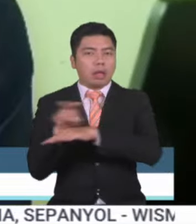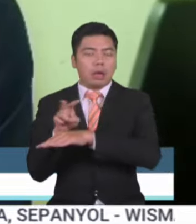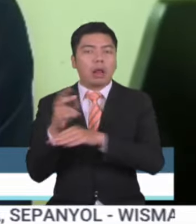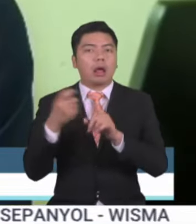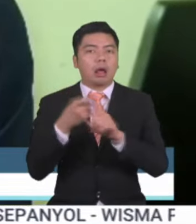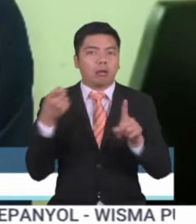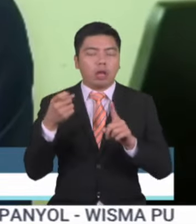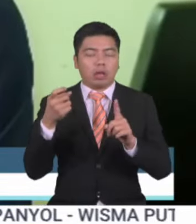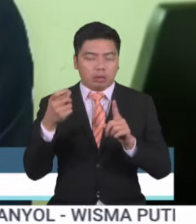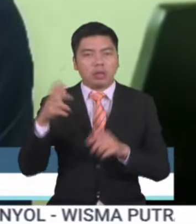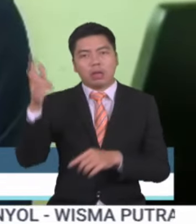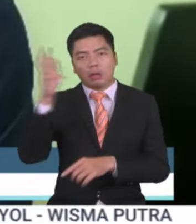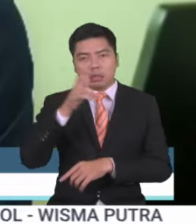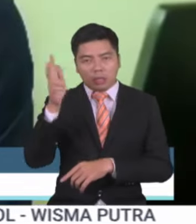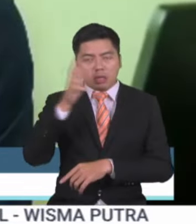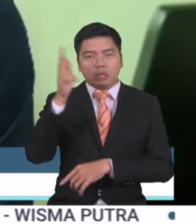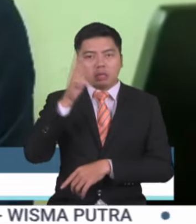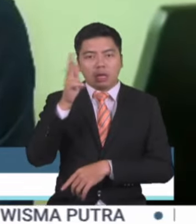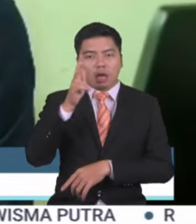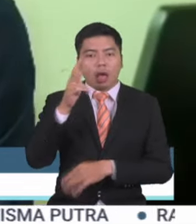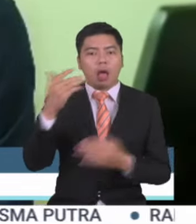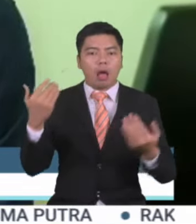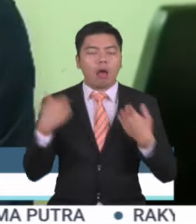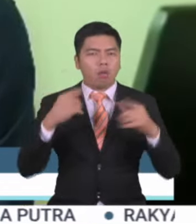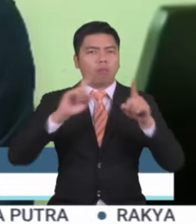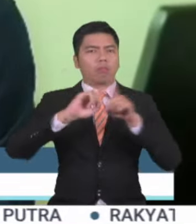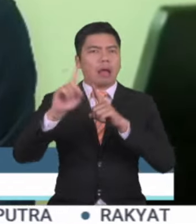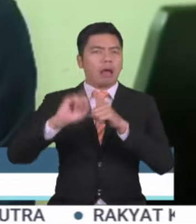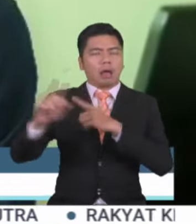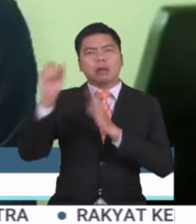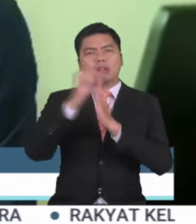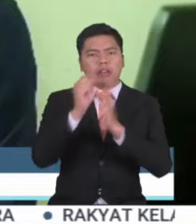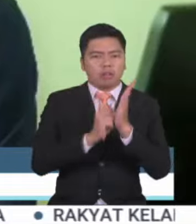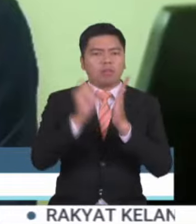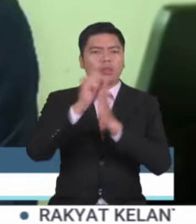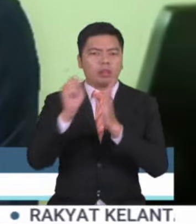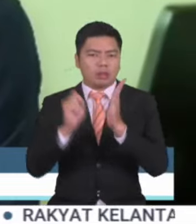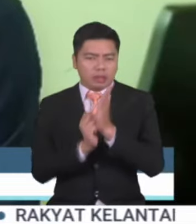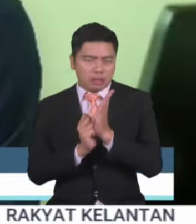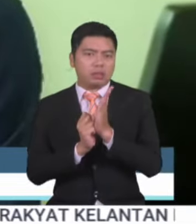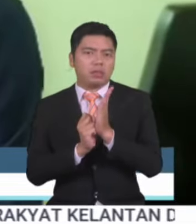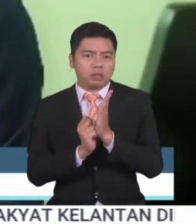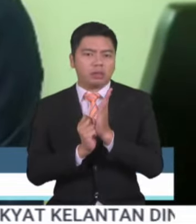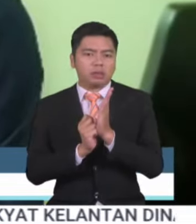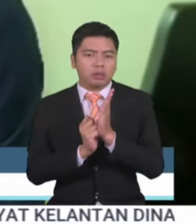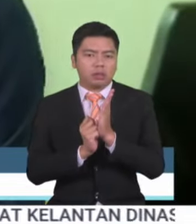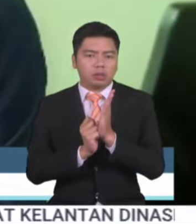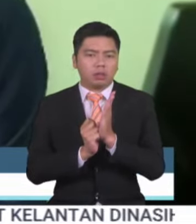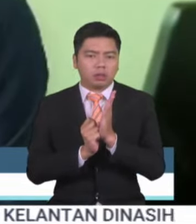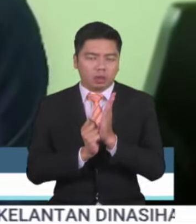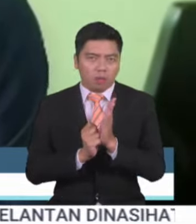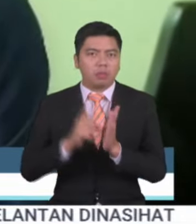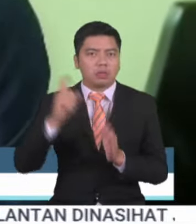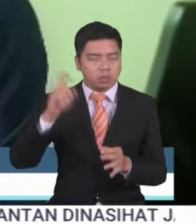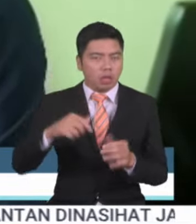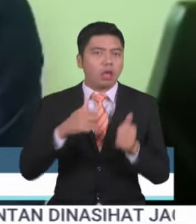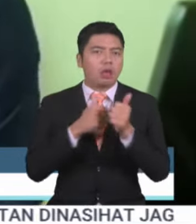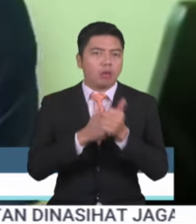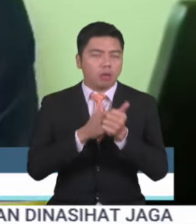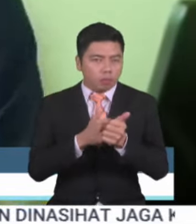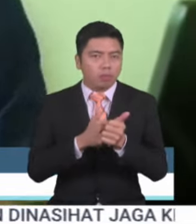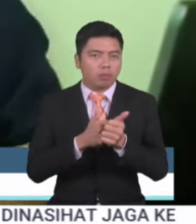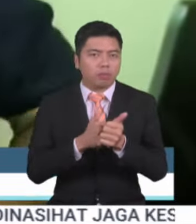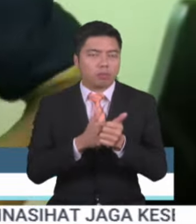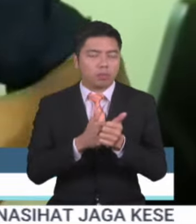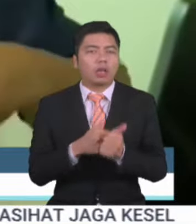sendiri dan juga memiliki pelbagai syarat yang perlu dipenuhi oleh pesalah dalam tahanan rumah.